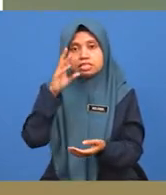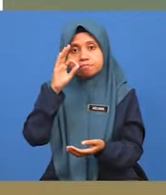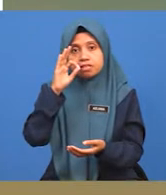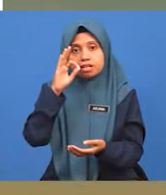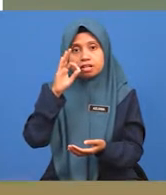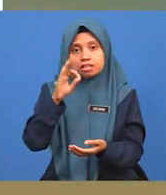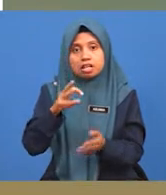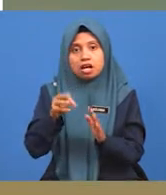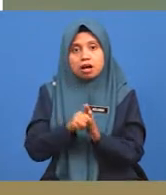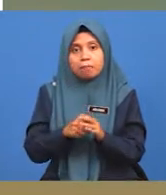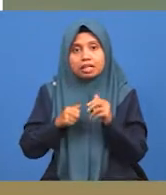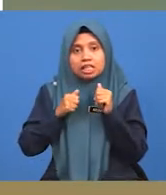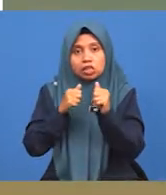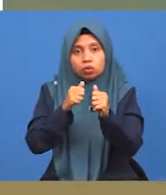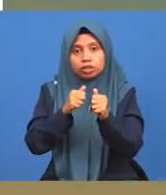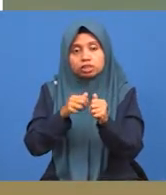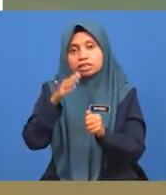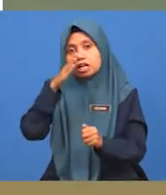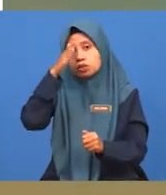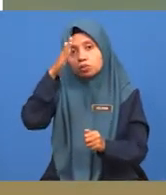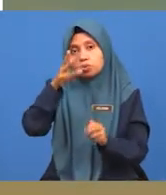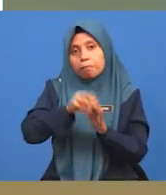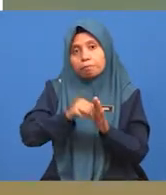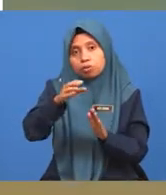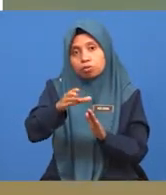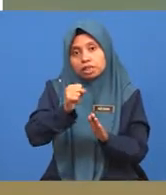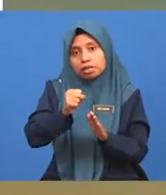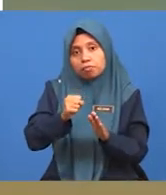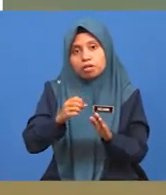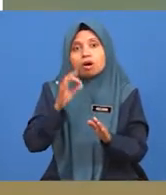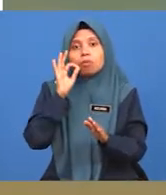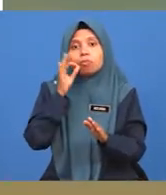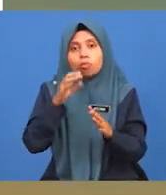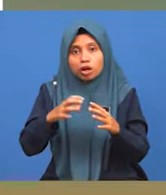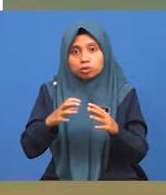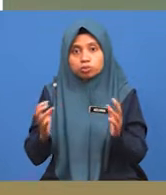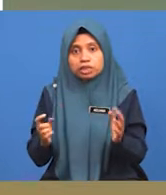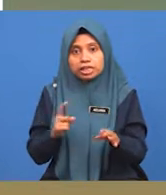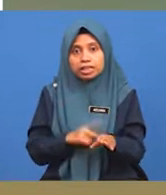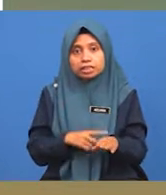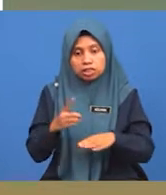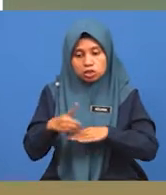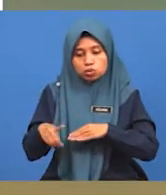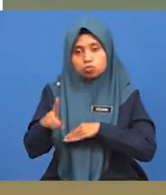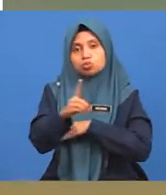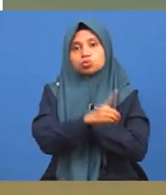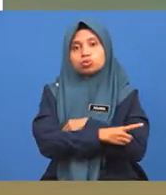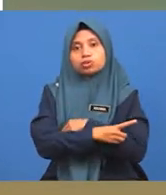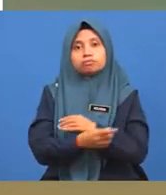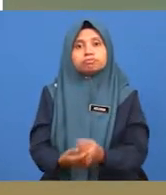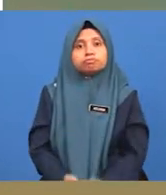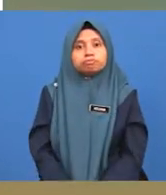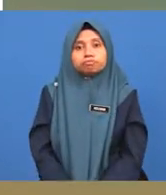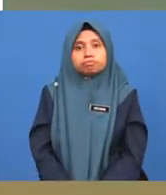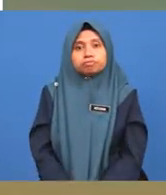Ke-9, mengikut datuk mengutip buah durian di dusun.